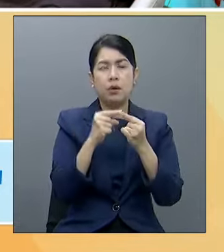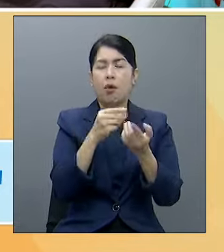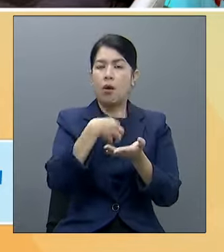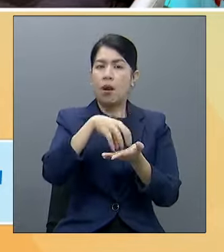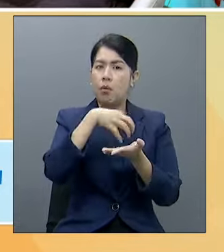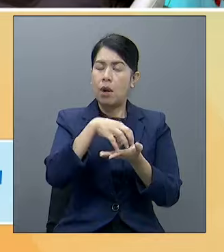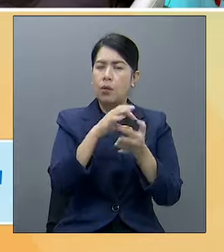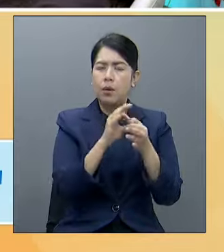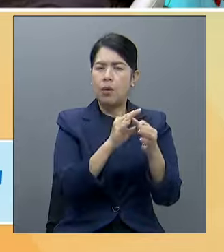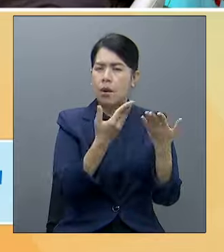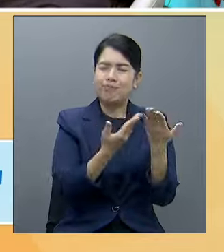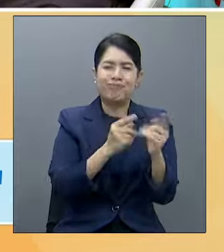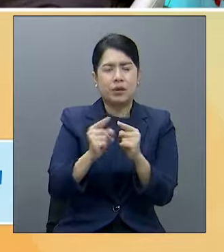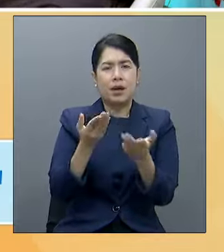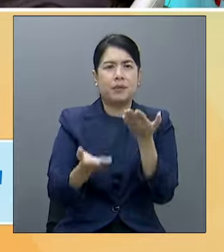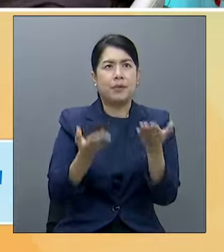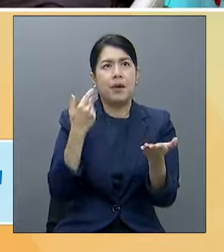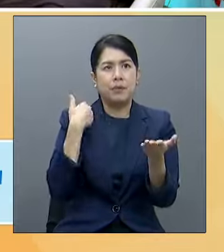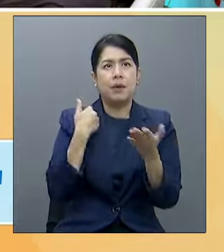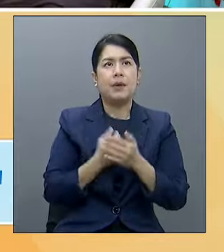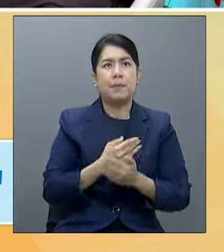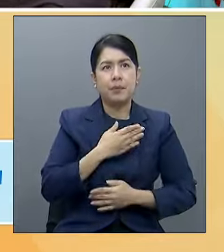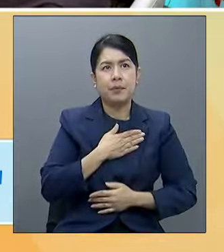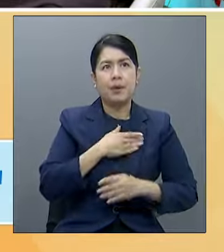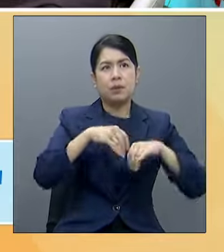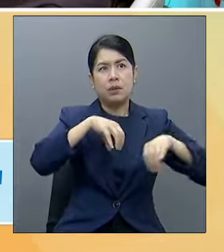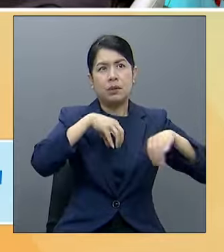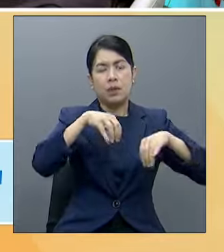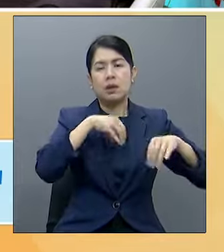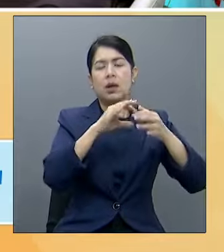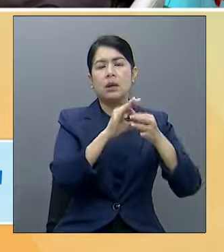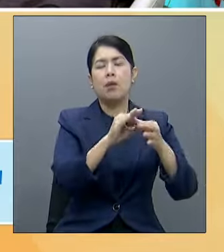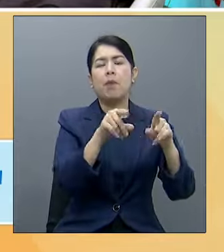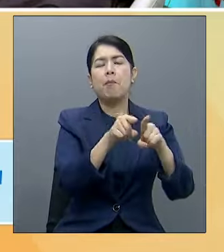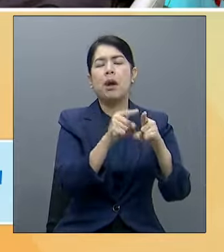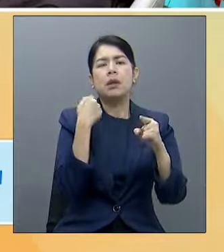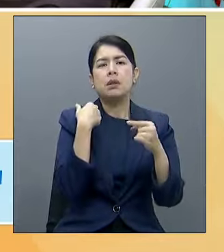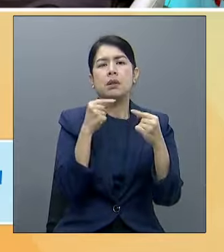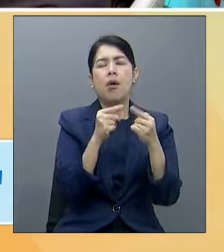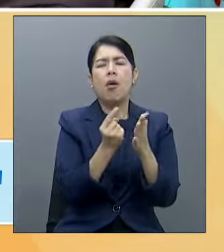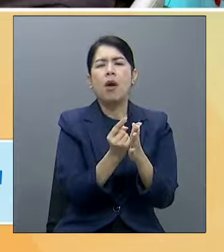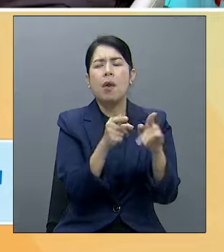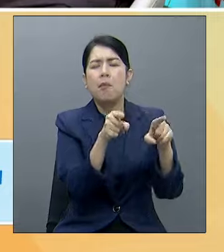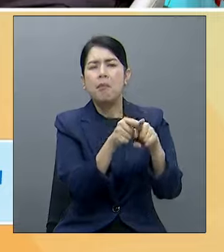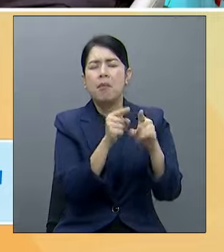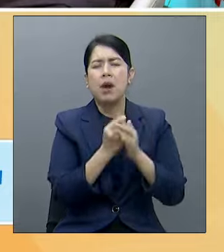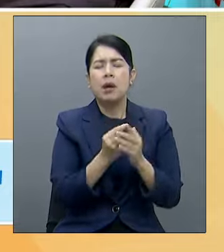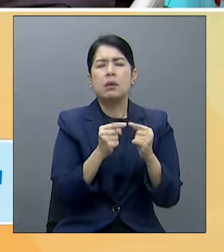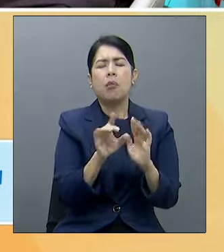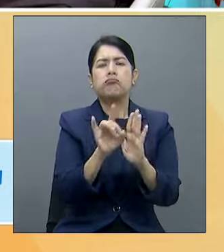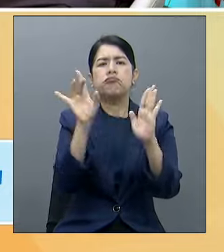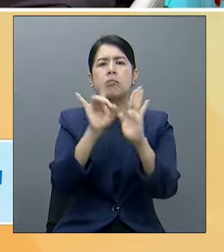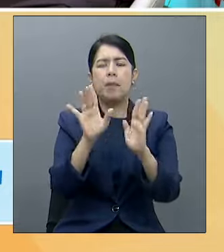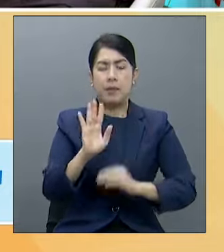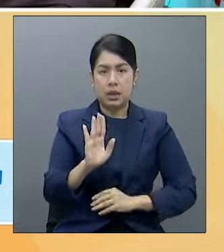ายจริงๆการจัดงานของเราไม่ได้เป็นการจัดอีเวนต์นะคะแล้วก็ไม่ได้ออร์แกไนซ์การทำงานแต่เราอะค่ะ